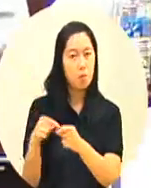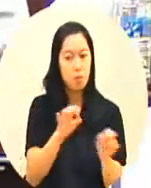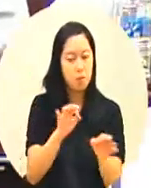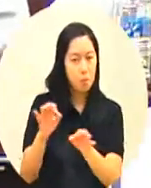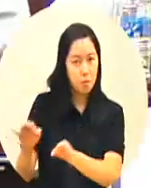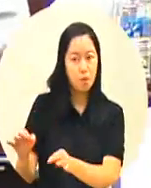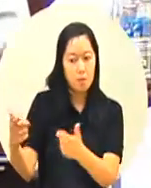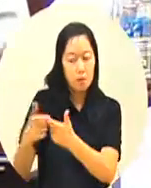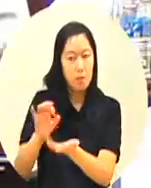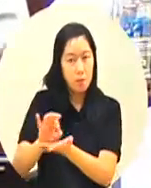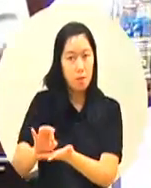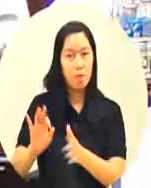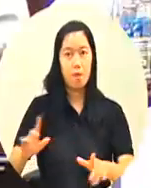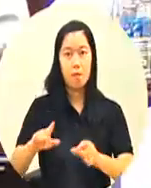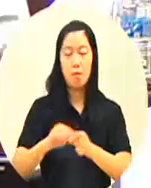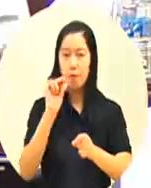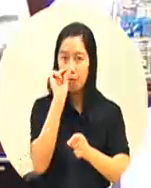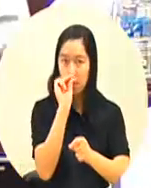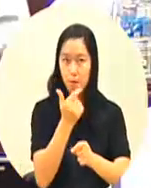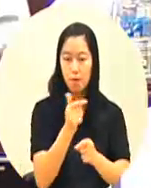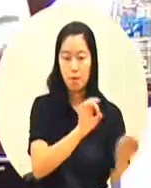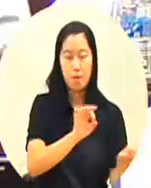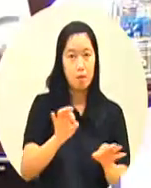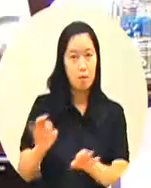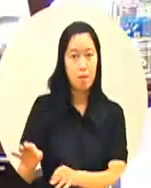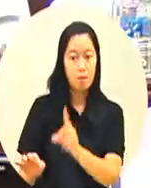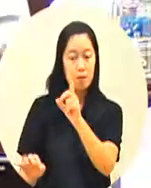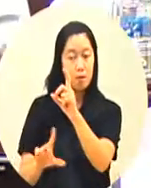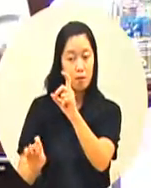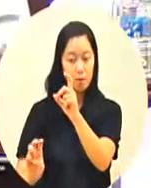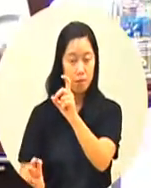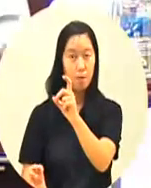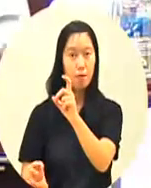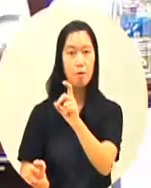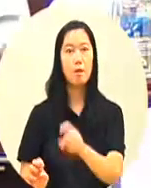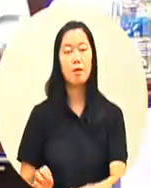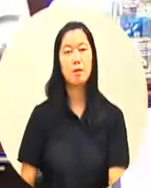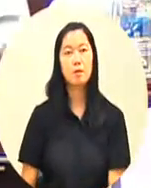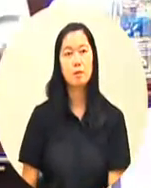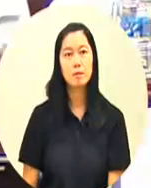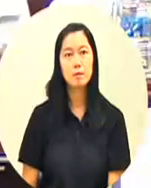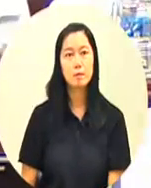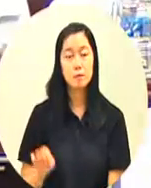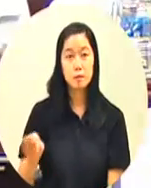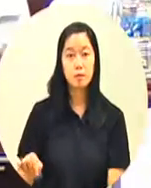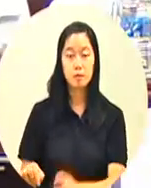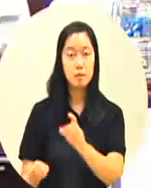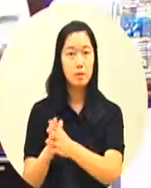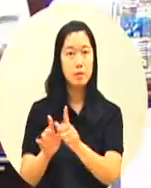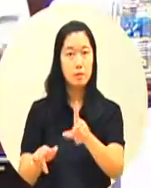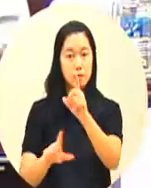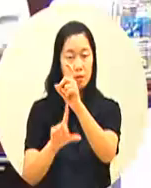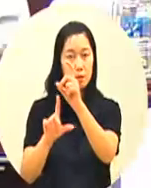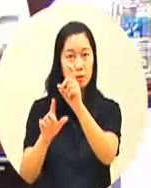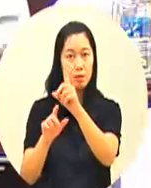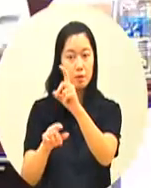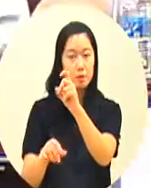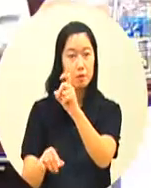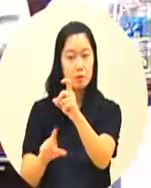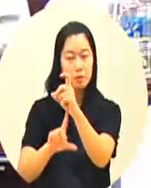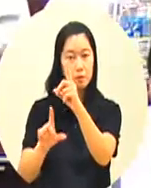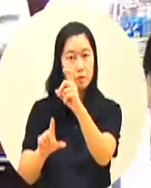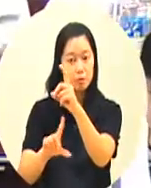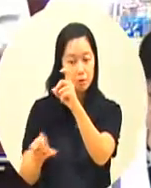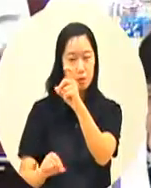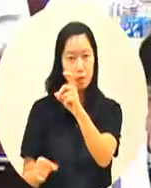适用。那今年特别也延到11月30日，就是这个月的月底，你来申请都可以适用，这